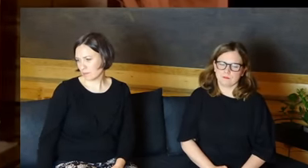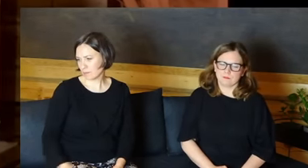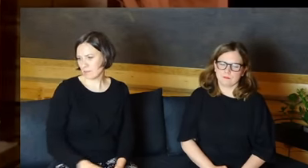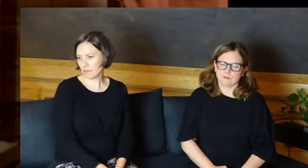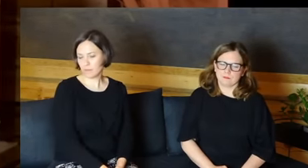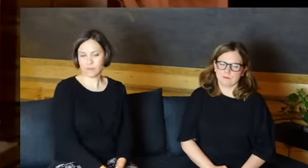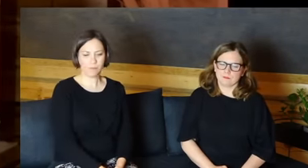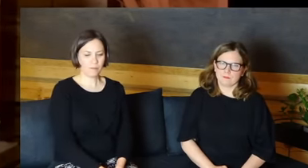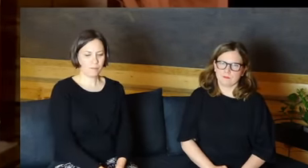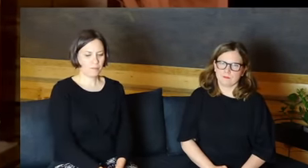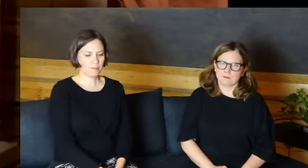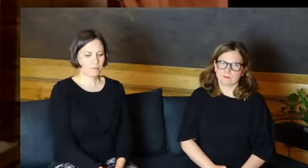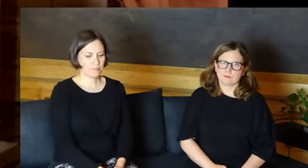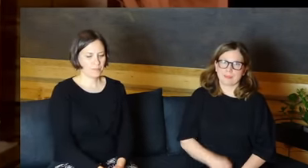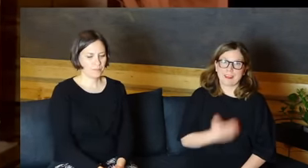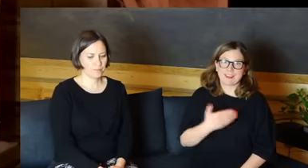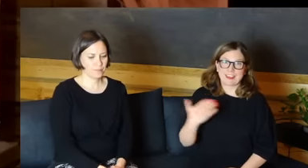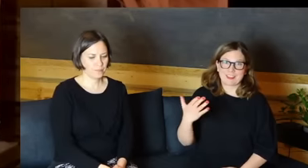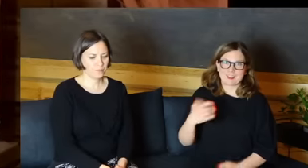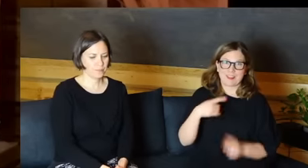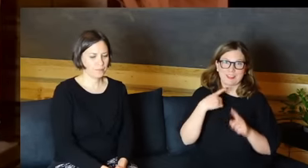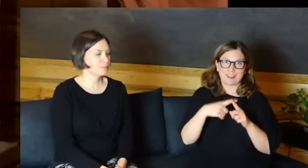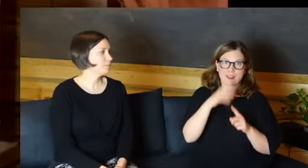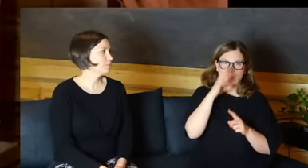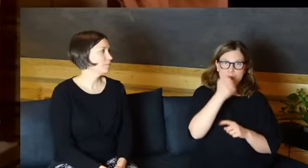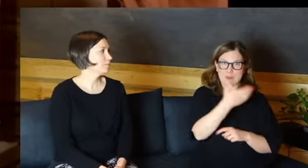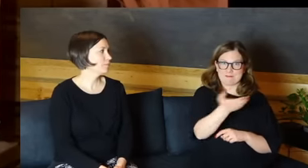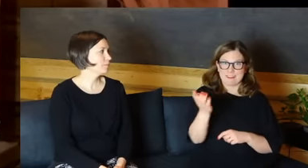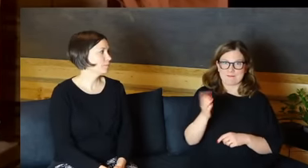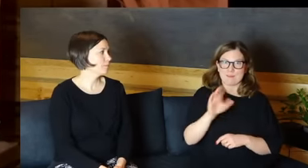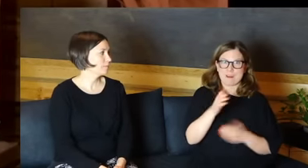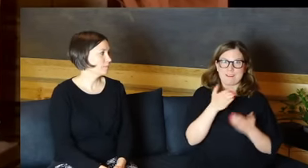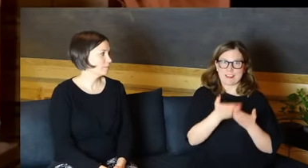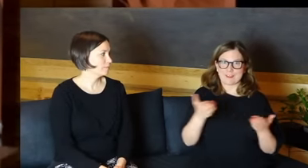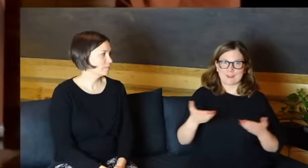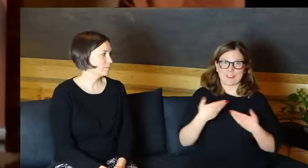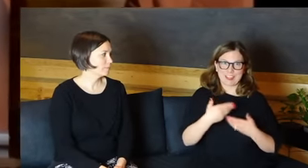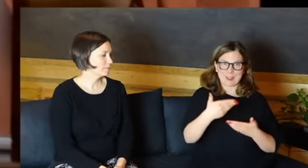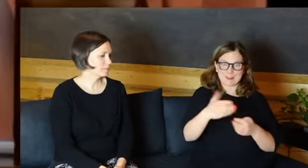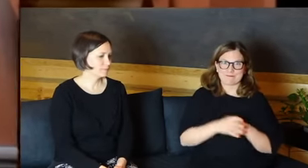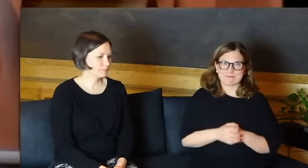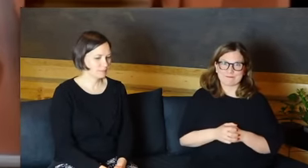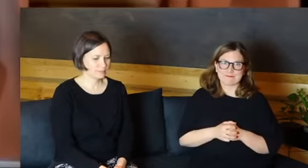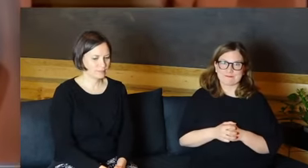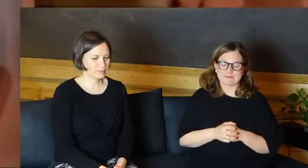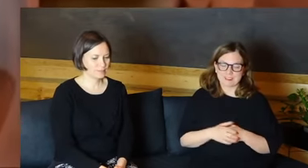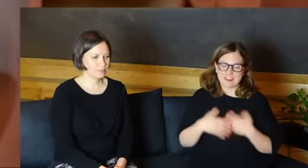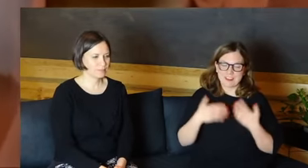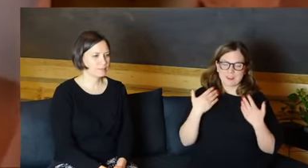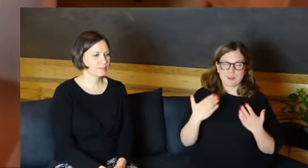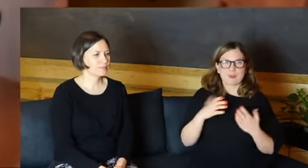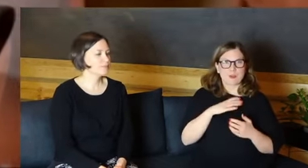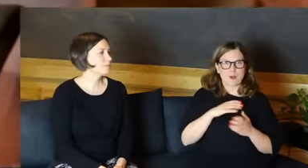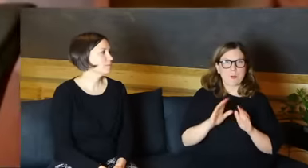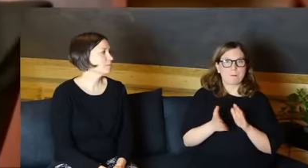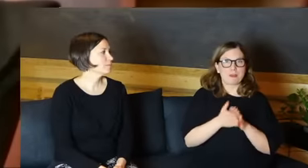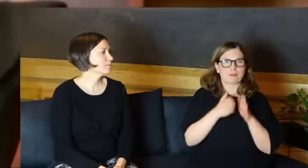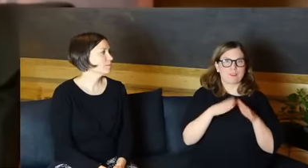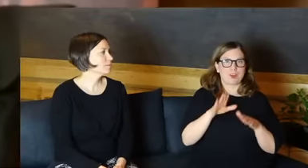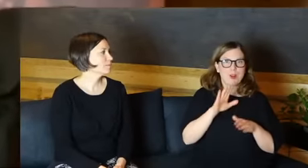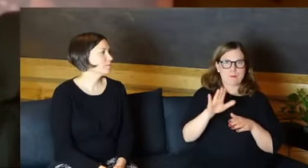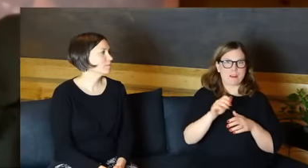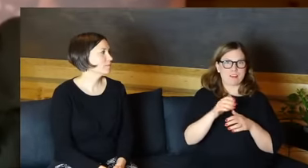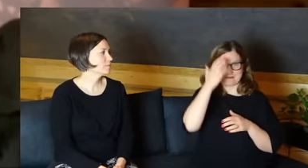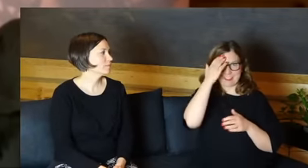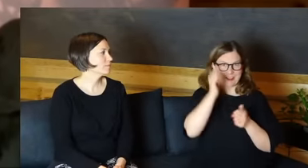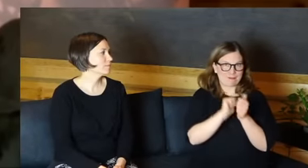Kiitos Tiernanpojille esityksestä. Nyt on kuitenkin perustavan visan aika,